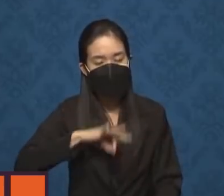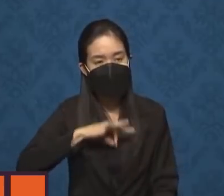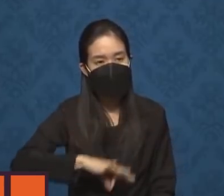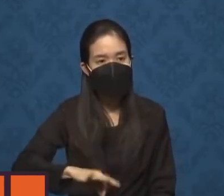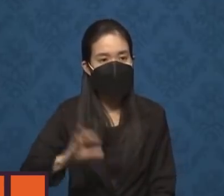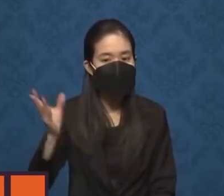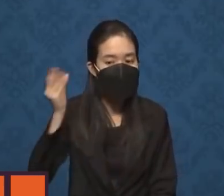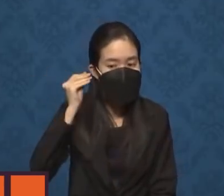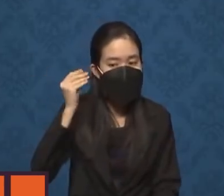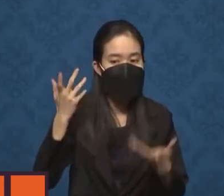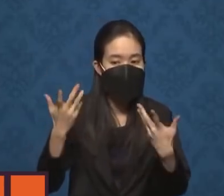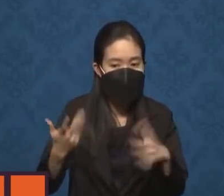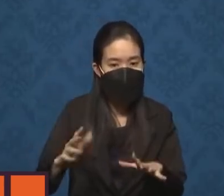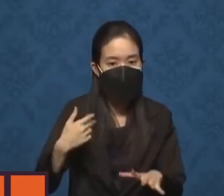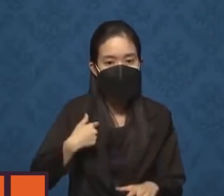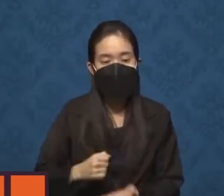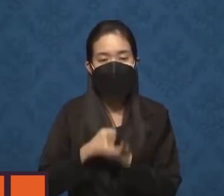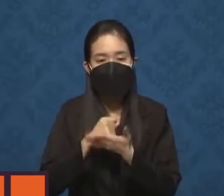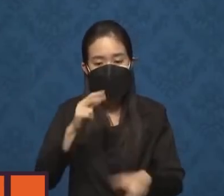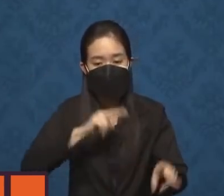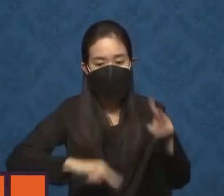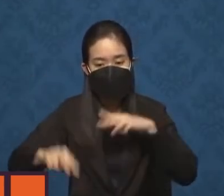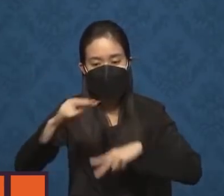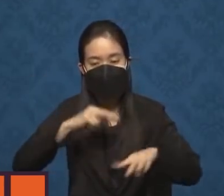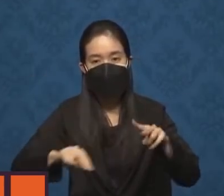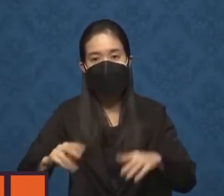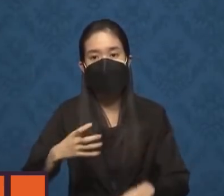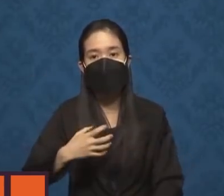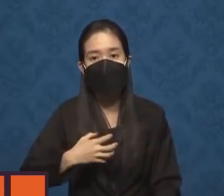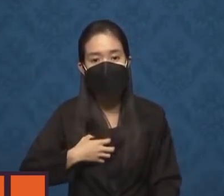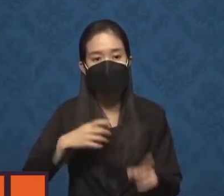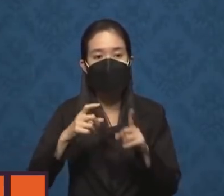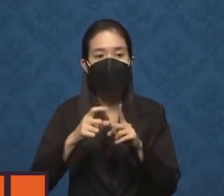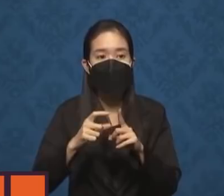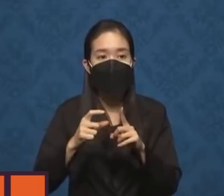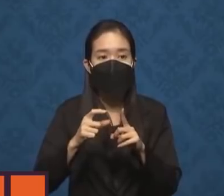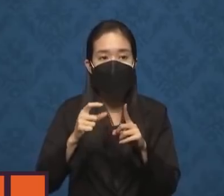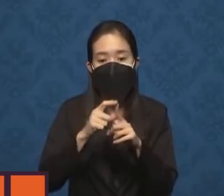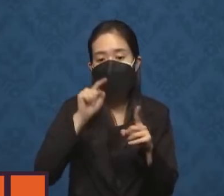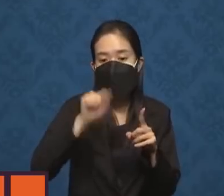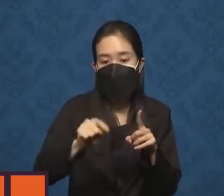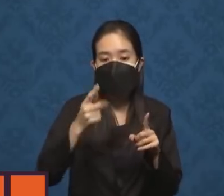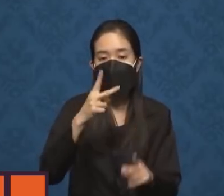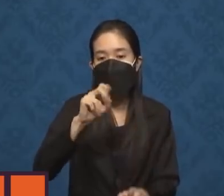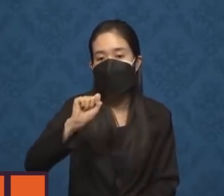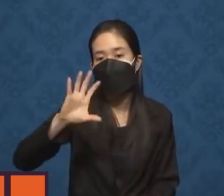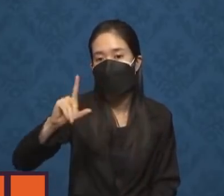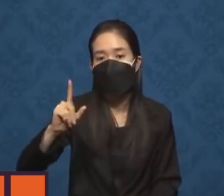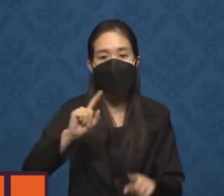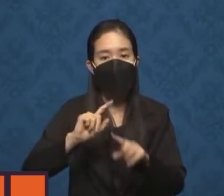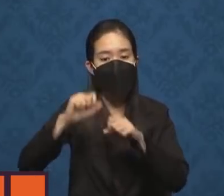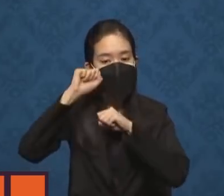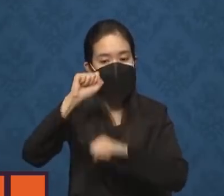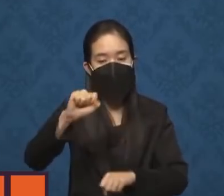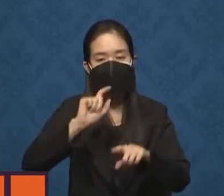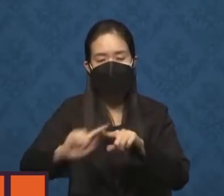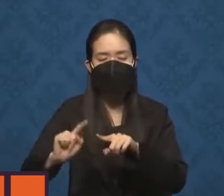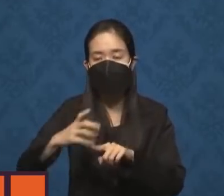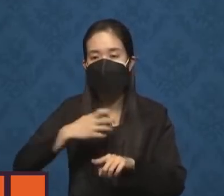กันตรวจสอบการอ่านแล้วก็ยกเลิกหรือมรดกคอยช่วยทั้งหมดค่ะโดยการ